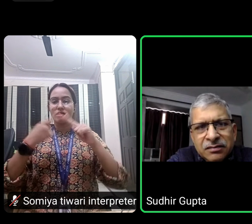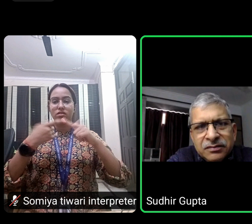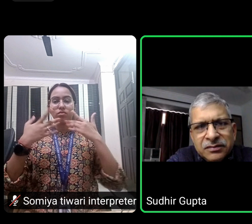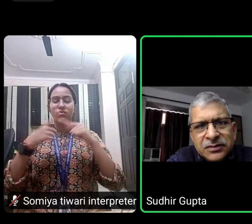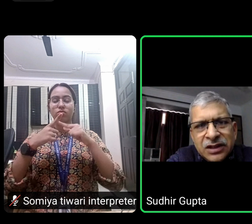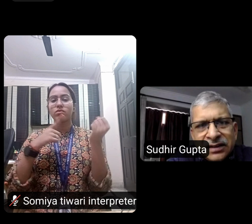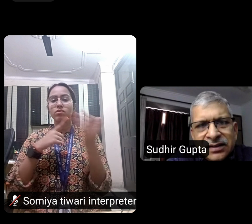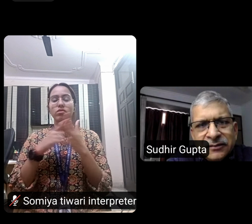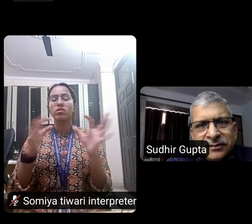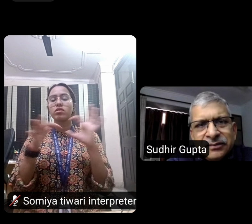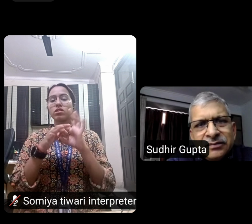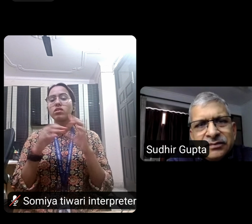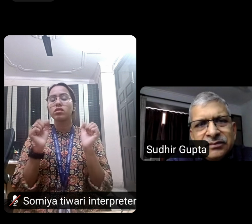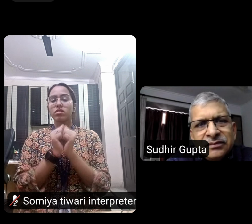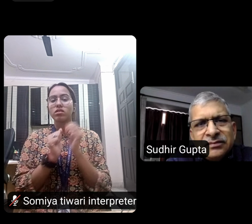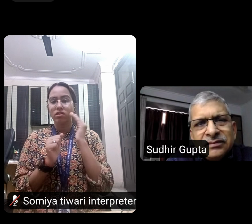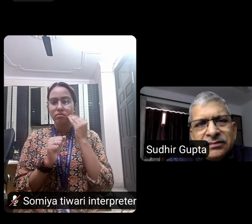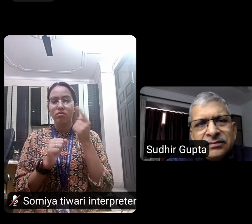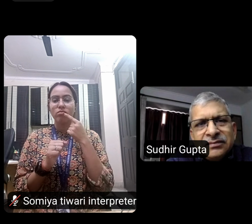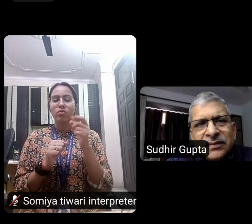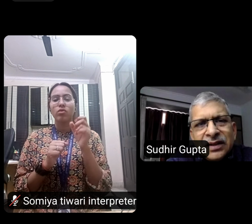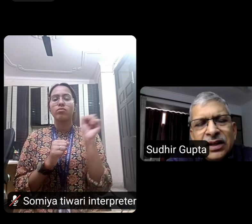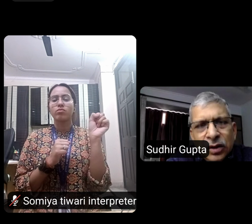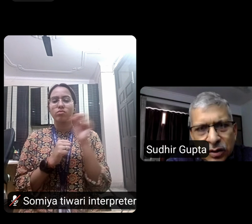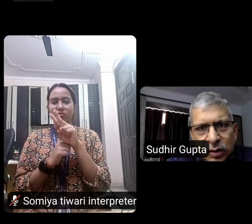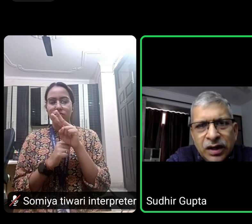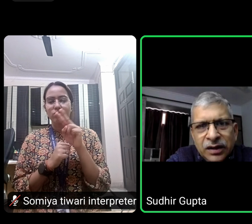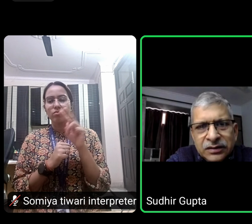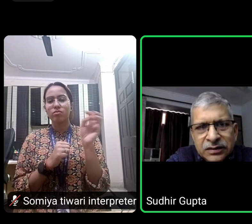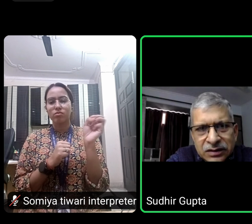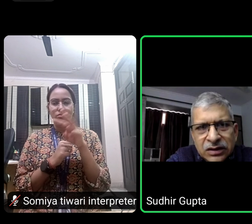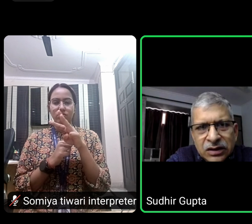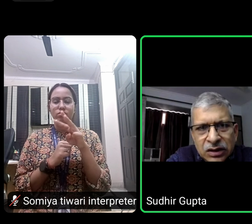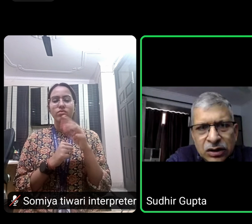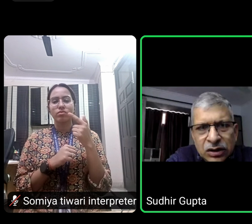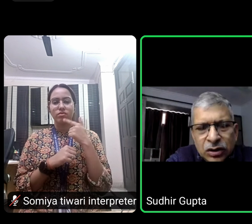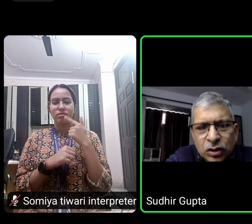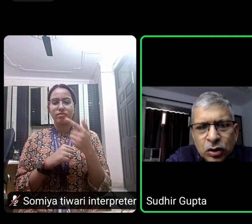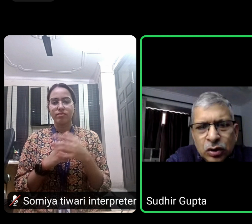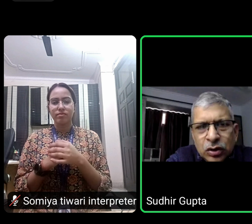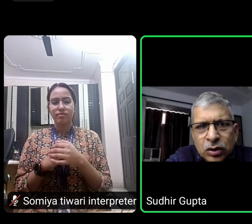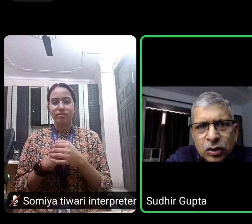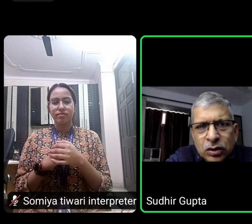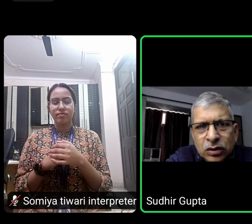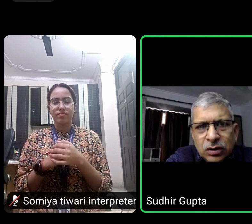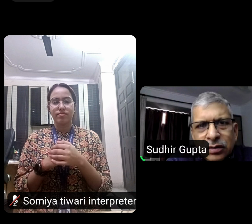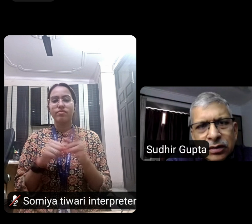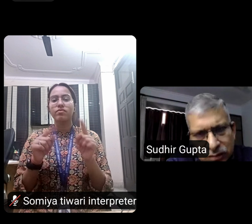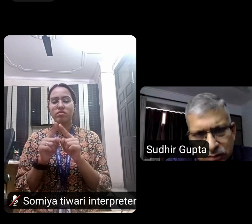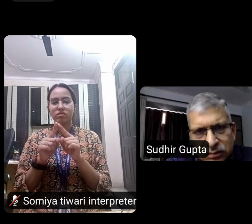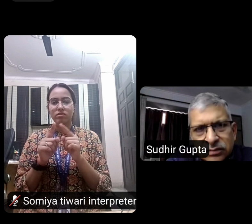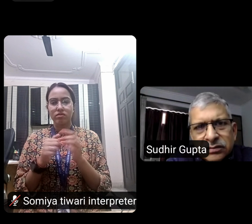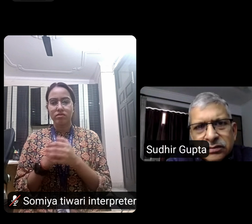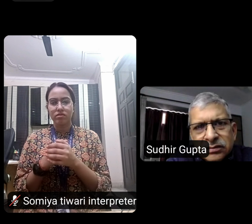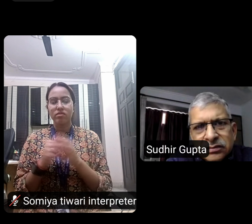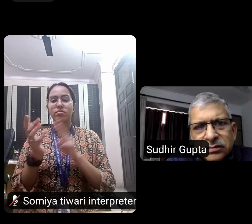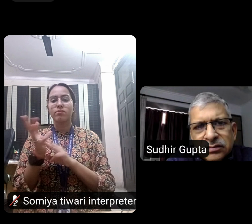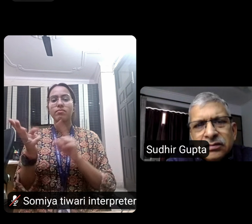सर हम लोग 2-3 महीने हुए हैं मैम से बात. ओके हम लोग का स्पीच थेरेपी